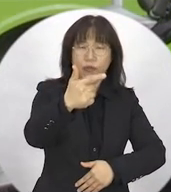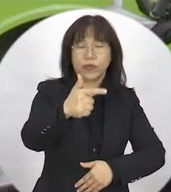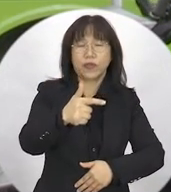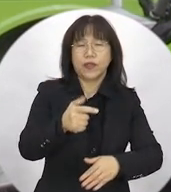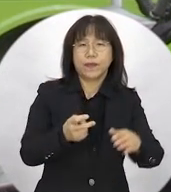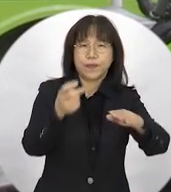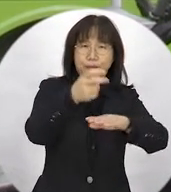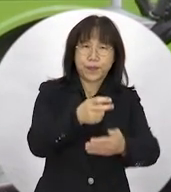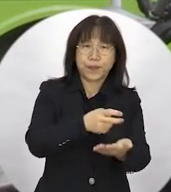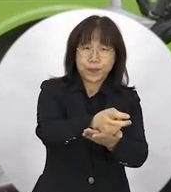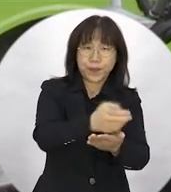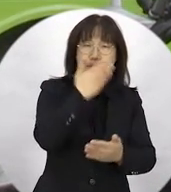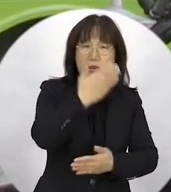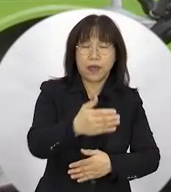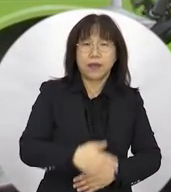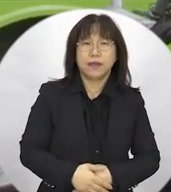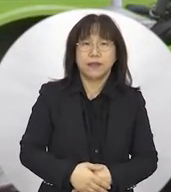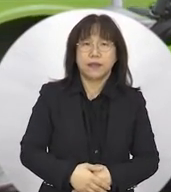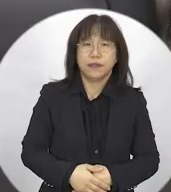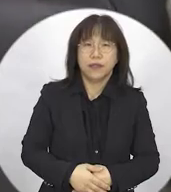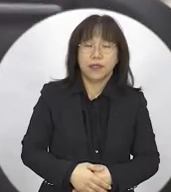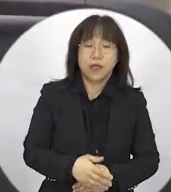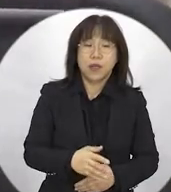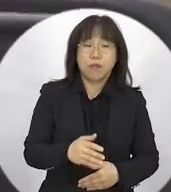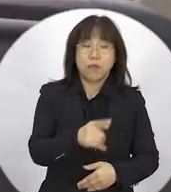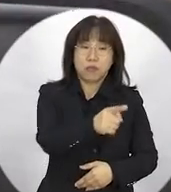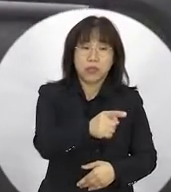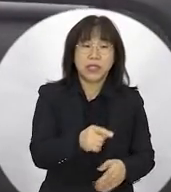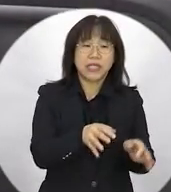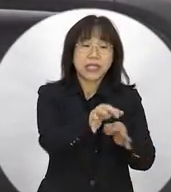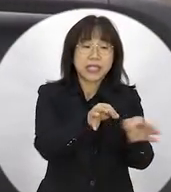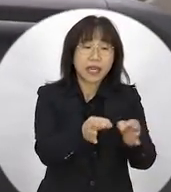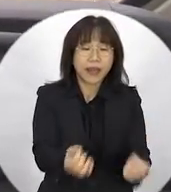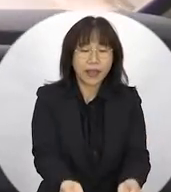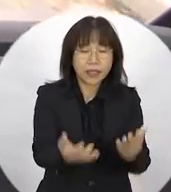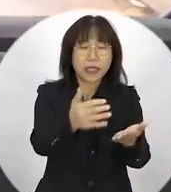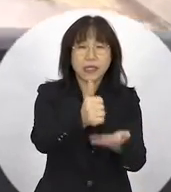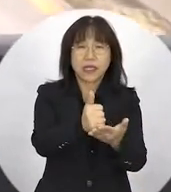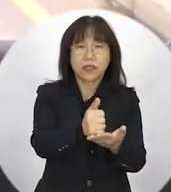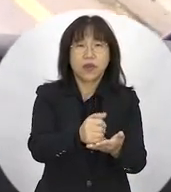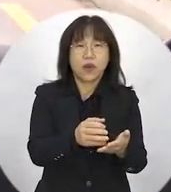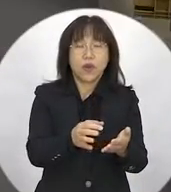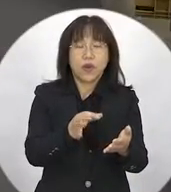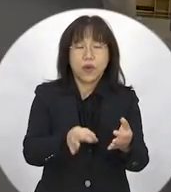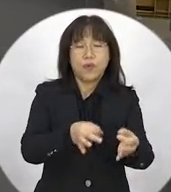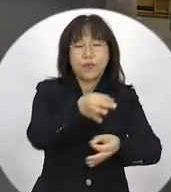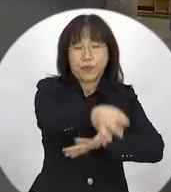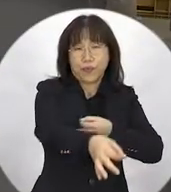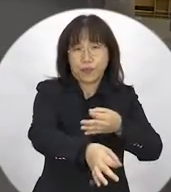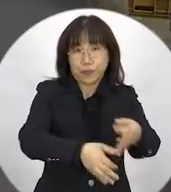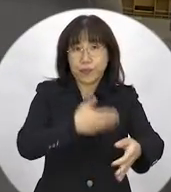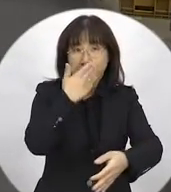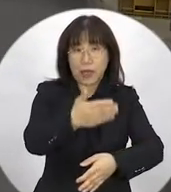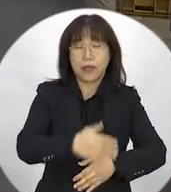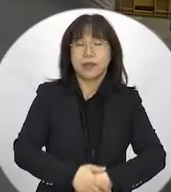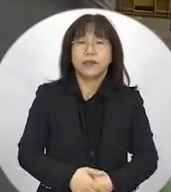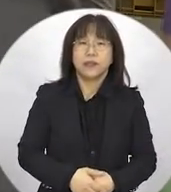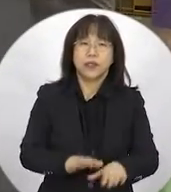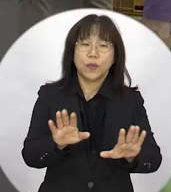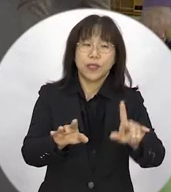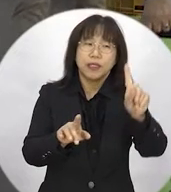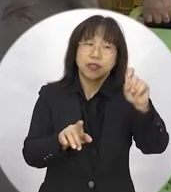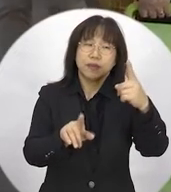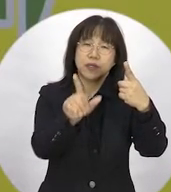3차 쿠폰은 구매 영수증을 지참해 고객센터와 시작 냉 4장에서 교환할 수 있으며 발행된 쿠폰은 오는